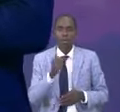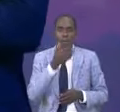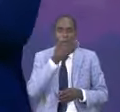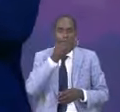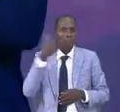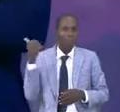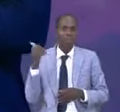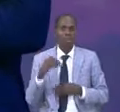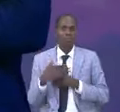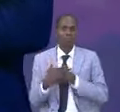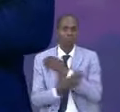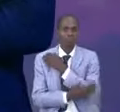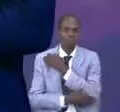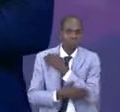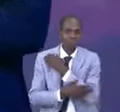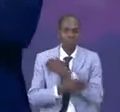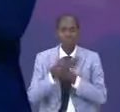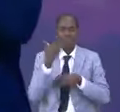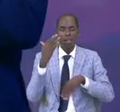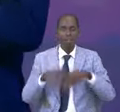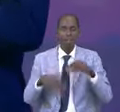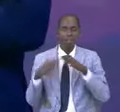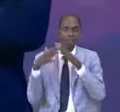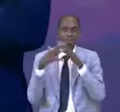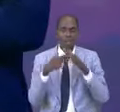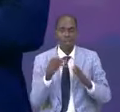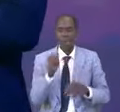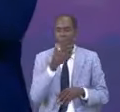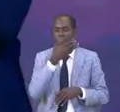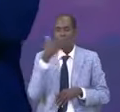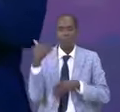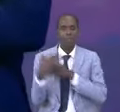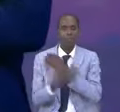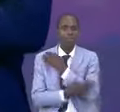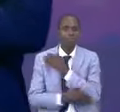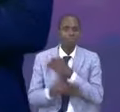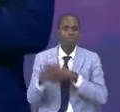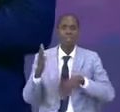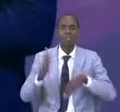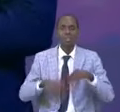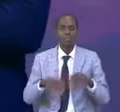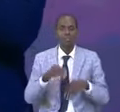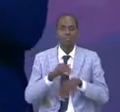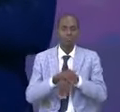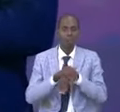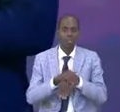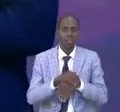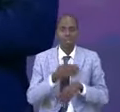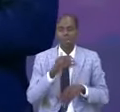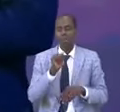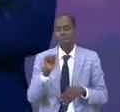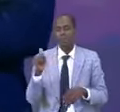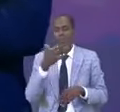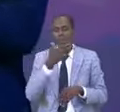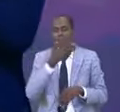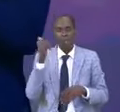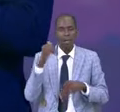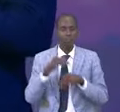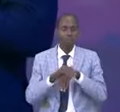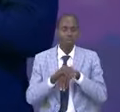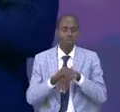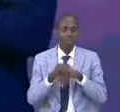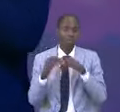système meilleure que l'Amérique une cité meilleure meilleure que Londres une cité meilleure meilleure que la Chine